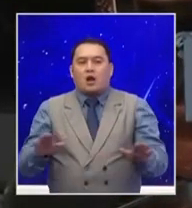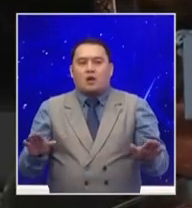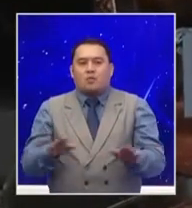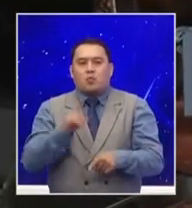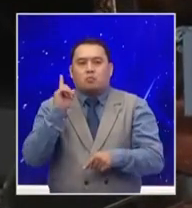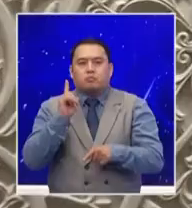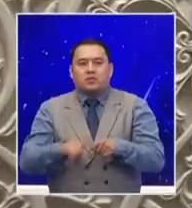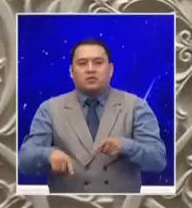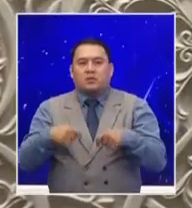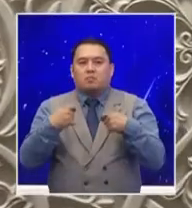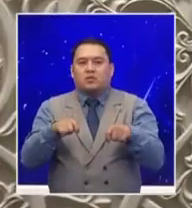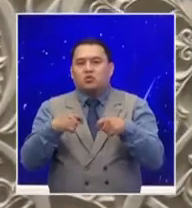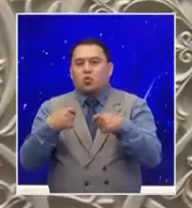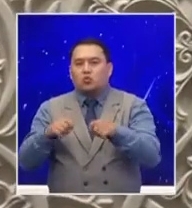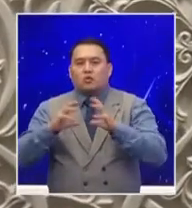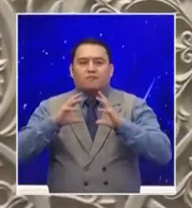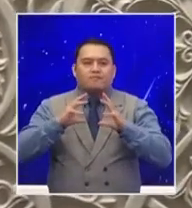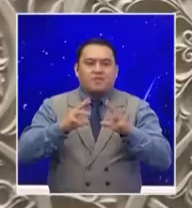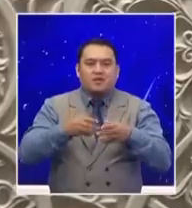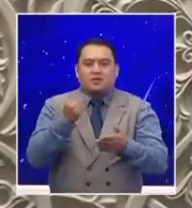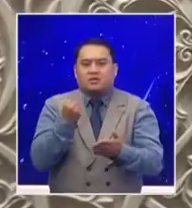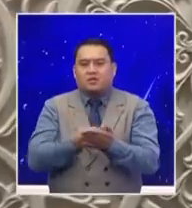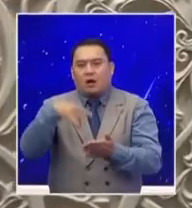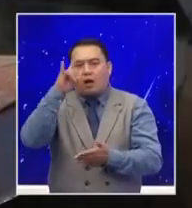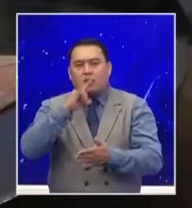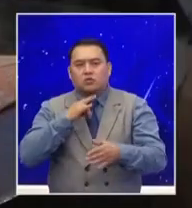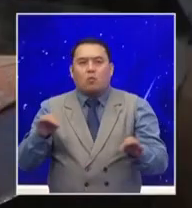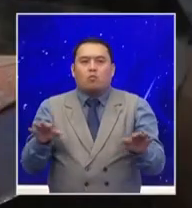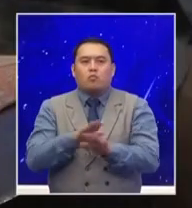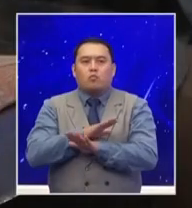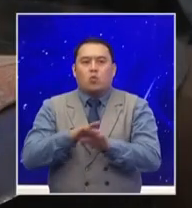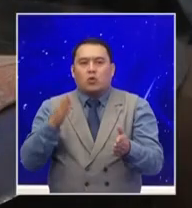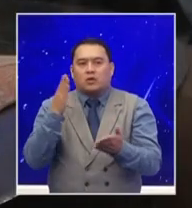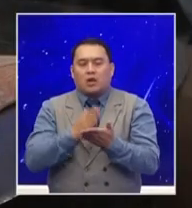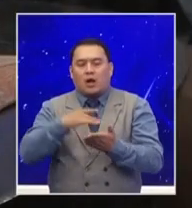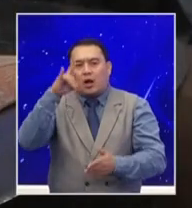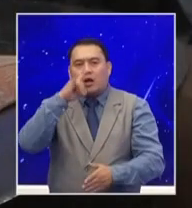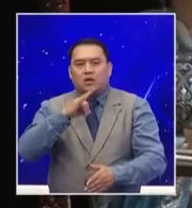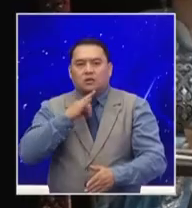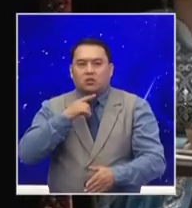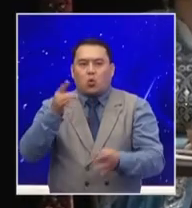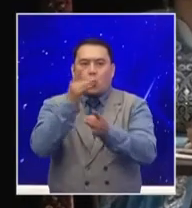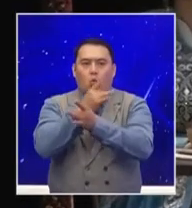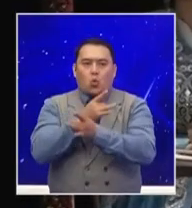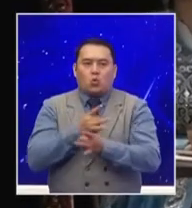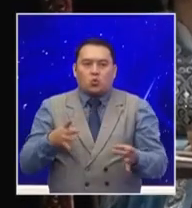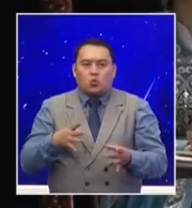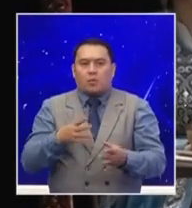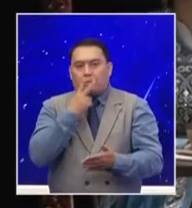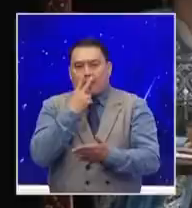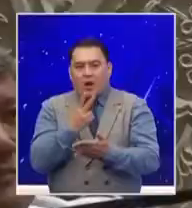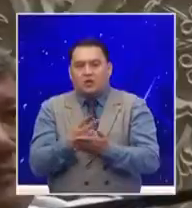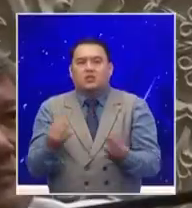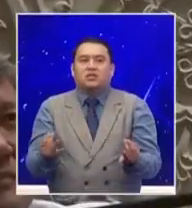расходятся большими тиражами по всему миру. Среди ценителей казахской народной музыки есть и казахстанские деятели культуры, кто также проявляет